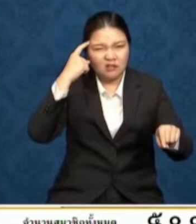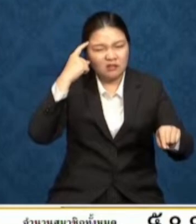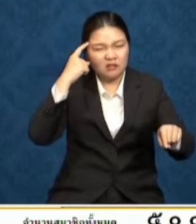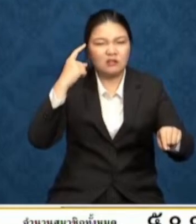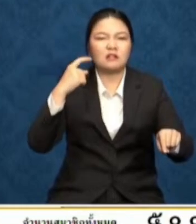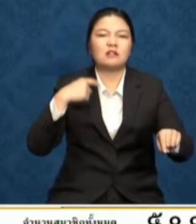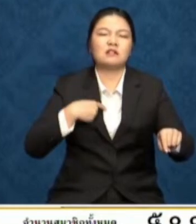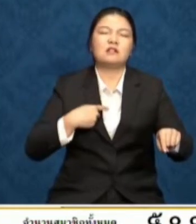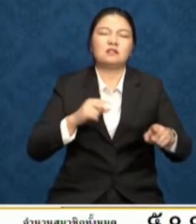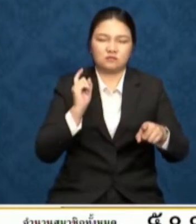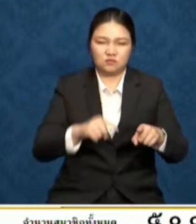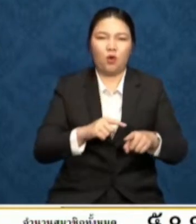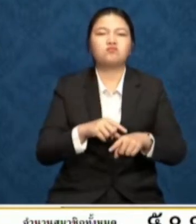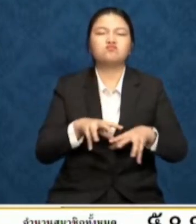ปmusic Lima